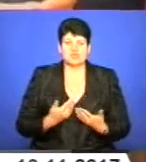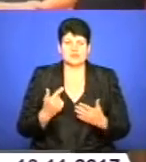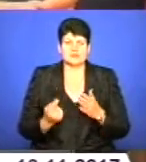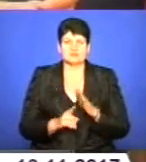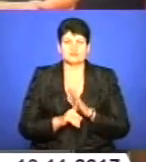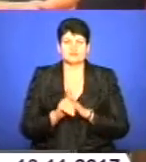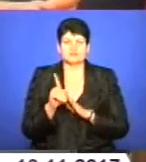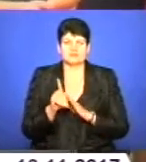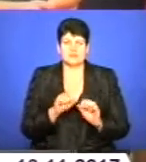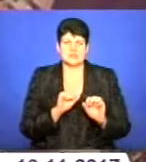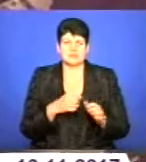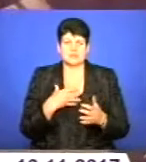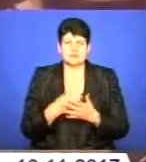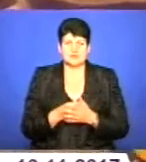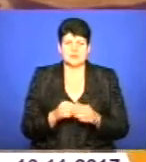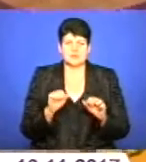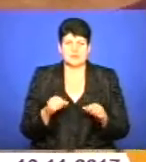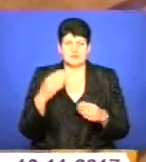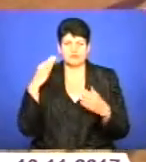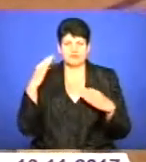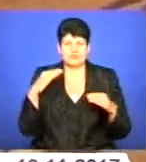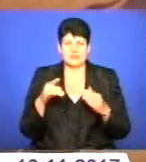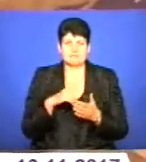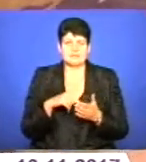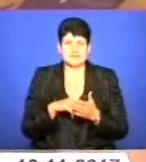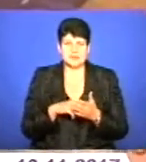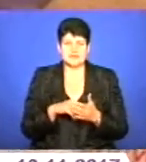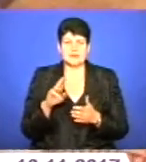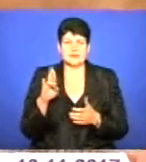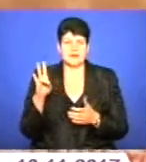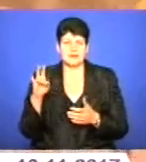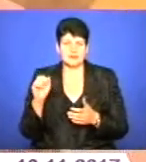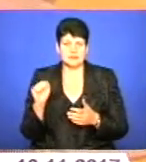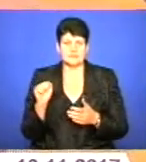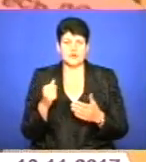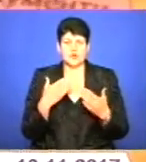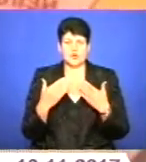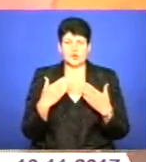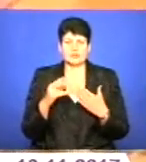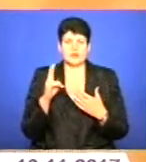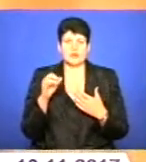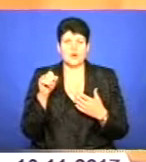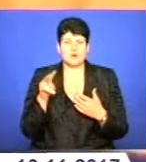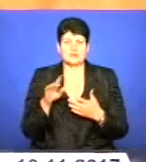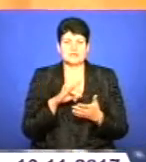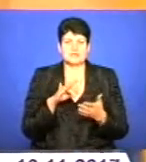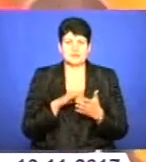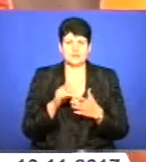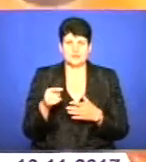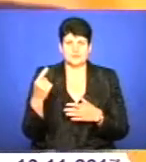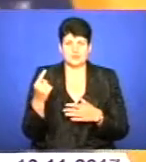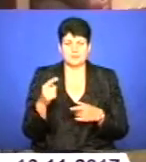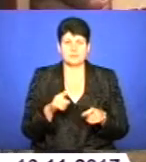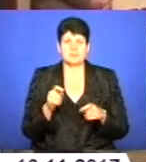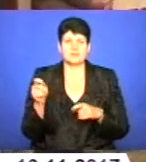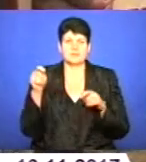і відстоювати свої права в чужих містах. Яна Шкуратова, координатор кол-центру для внутрішньопереміщених осіб на Тернопільщині,